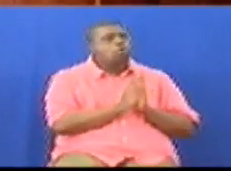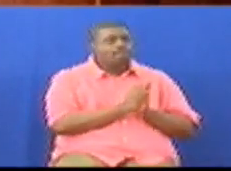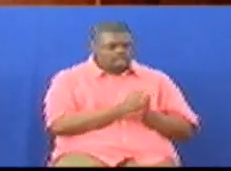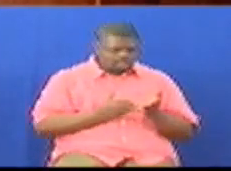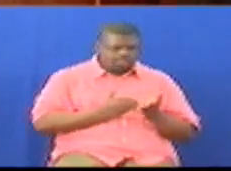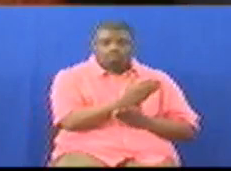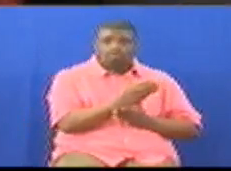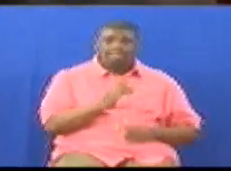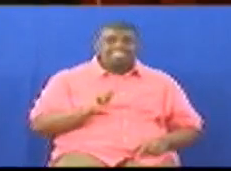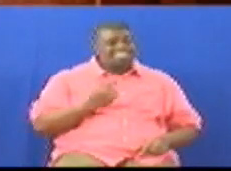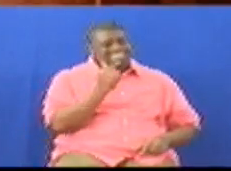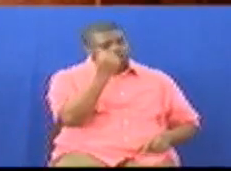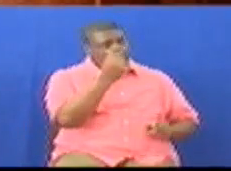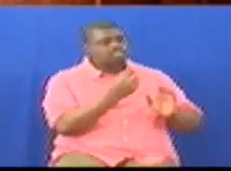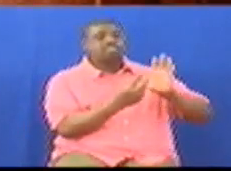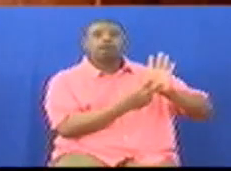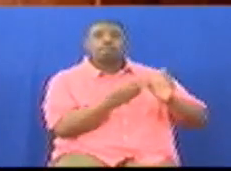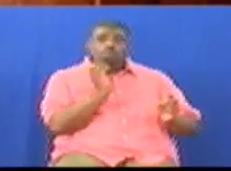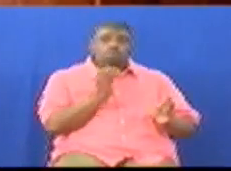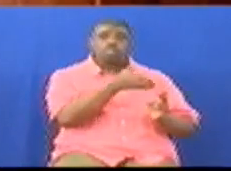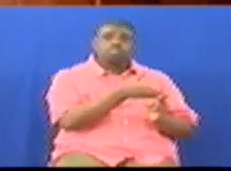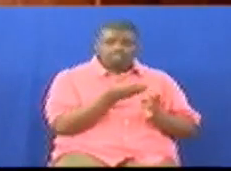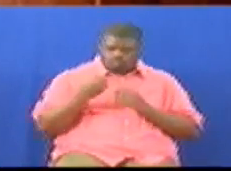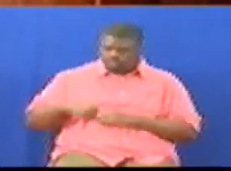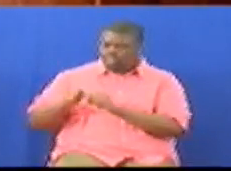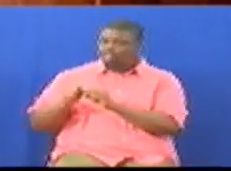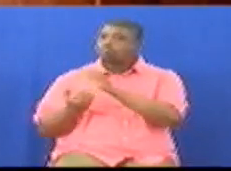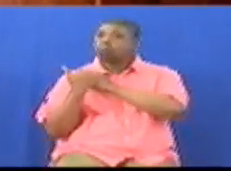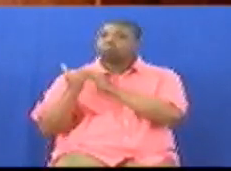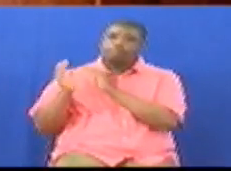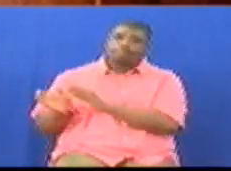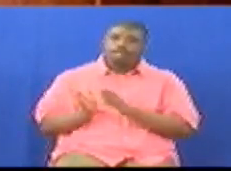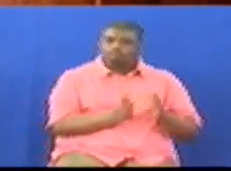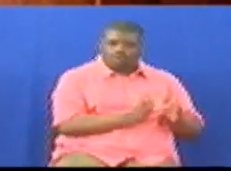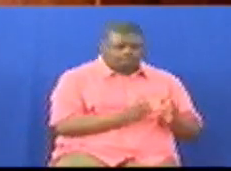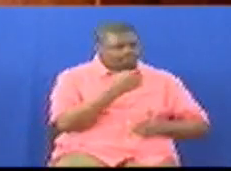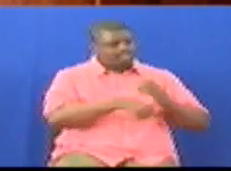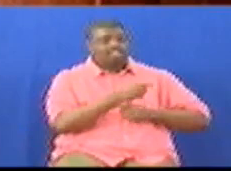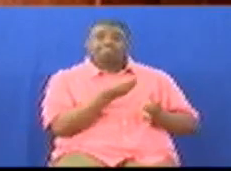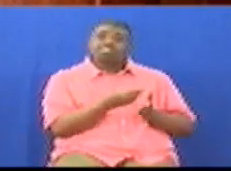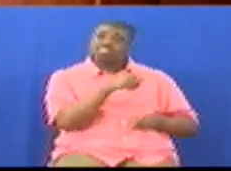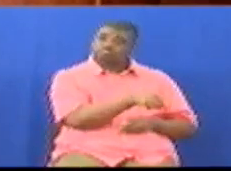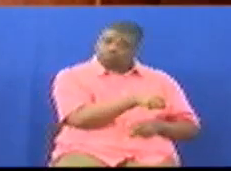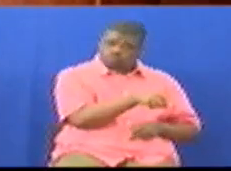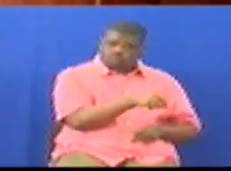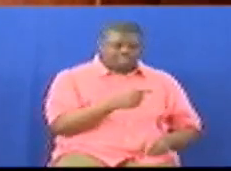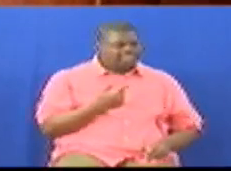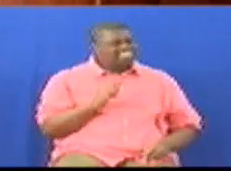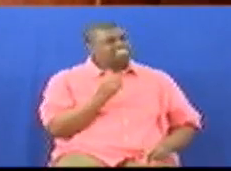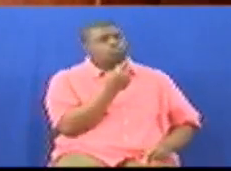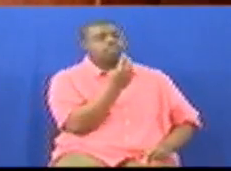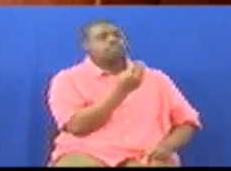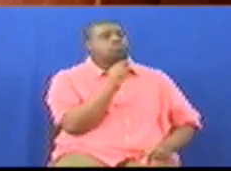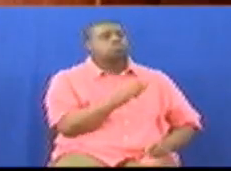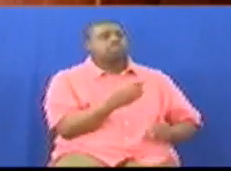kutukufu jumla ya shilingi trilioni 7 kwa ajili ya kutekeleza majukumu yaliyopangwa. Kati ya fedha hizo shilingi trilioni 4.7 ni kwa ajili ya